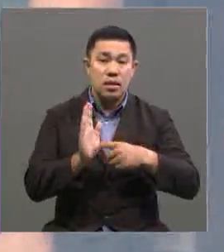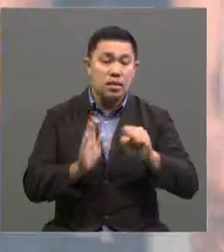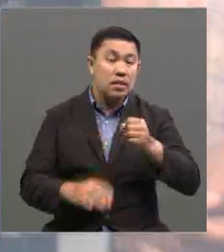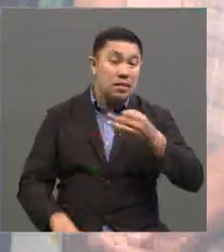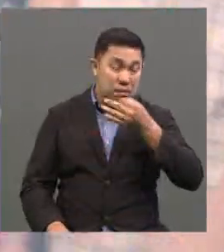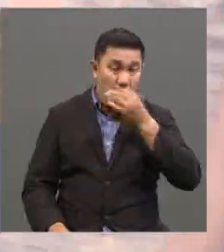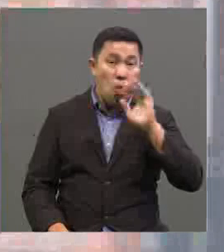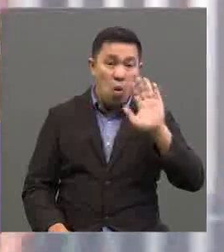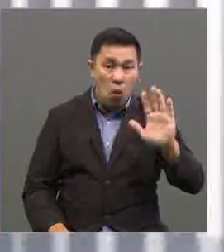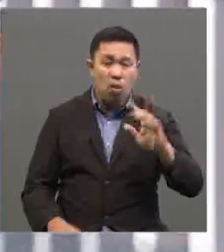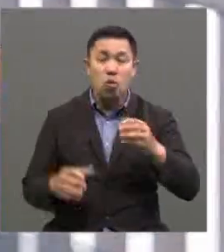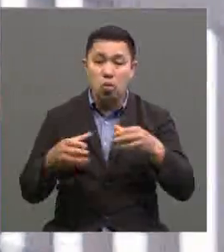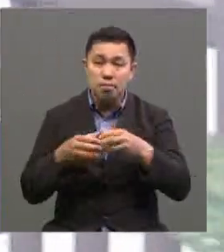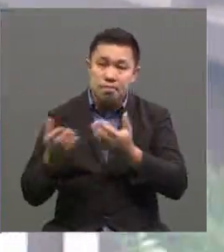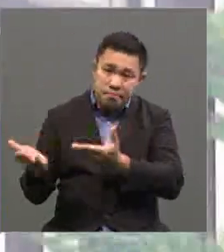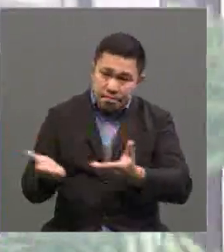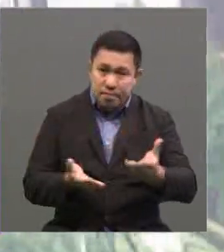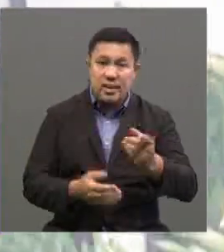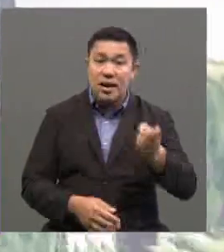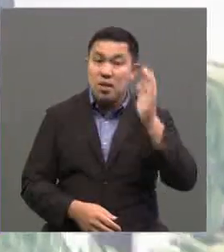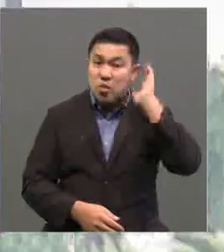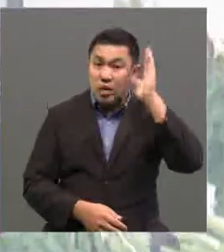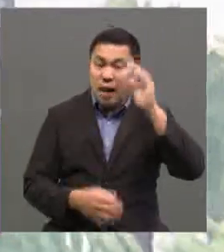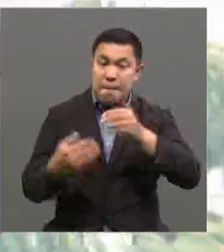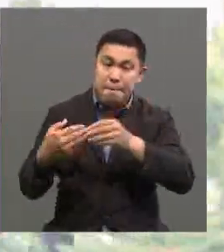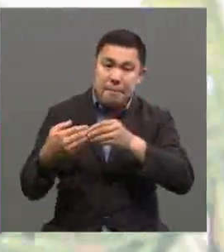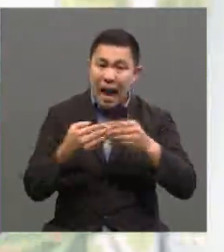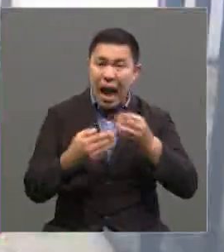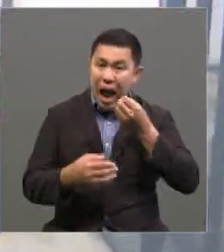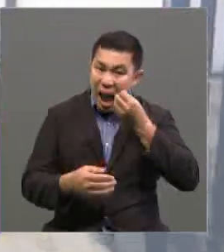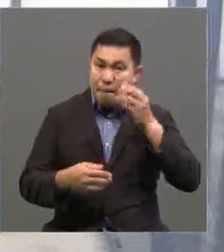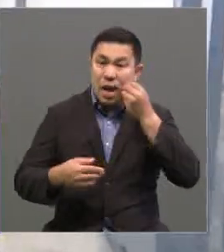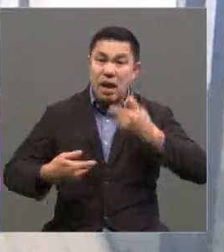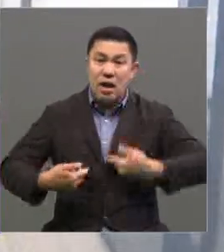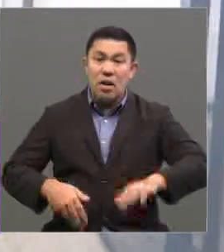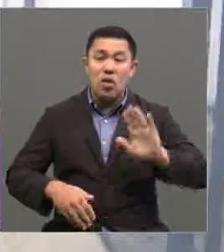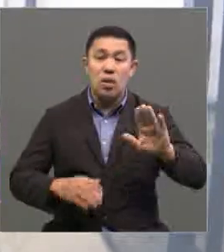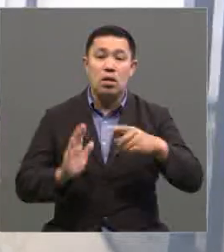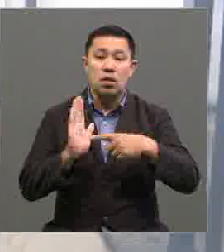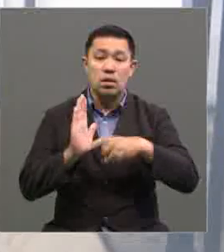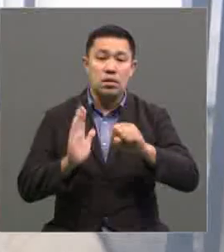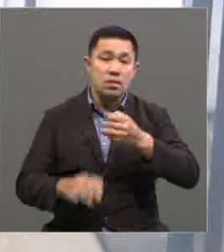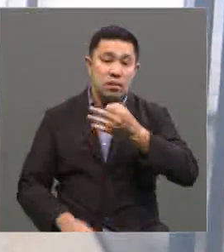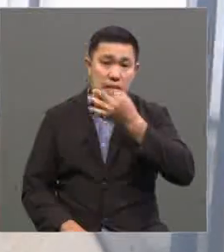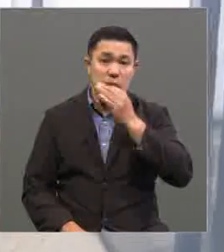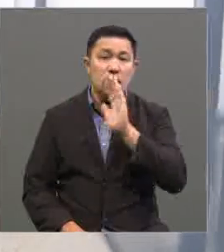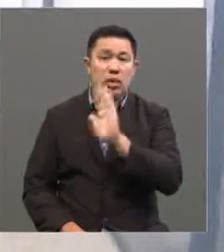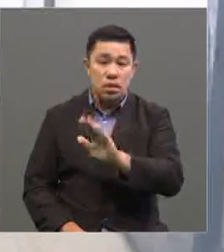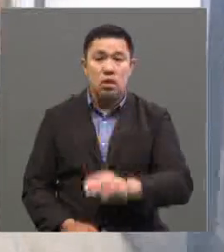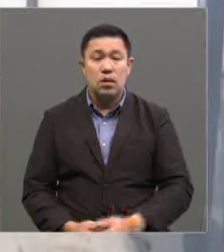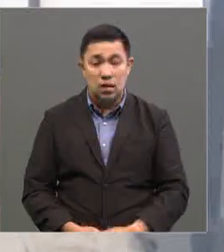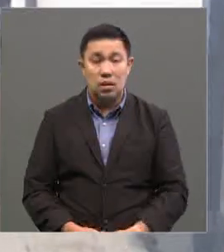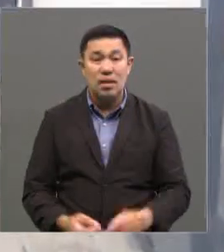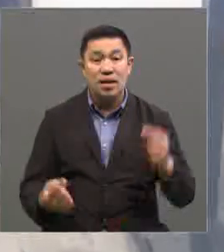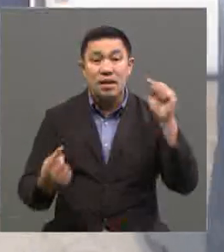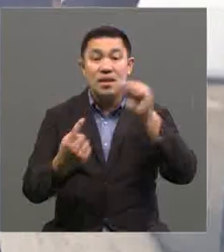ด้วยนะคะจากนั้นเนี่ยก็พาพี่จักรินทร์เนี่ยนะคะเดินทางกลับมาบ้านเกิดที่จังหวัดสมุทรสาครนะคะพอม